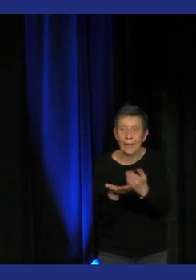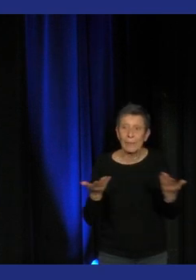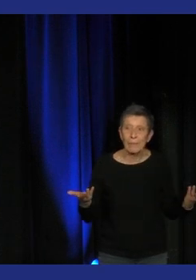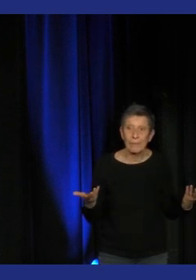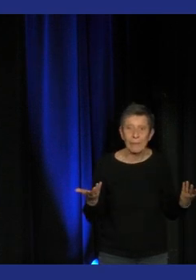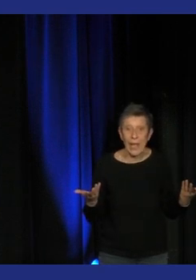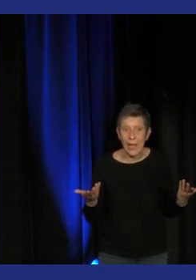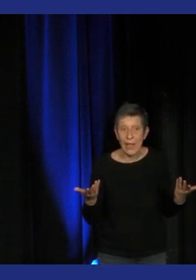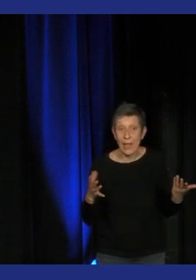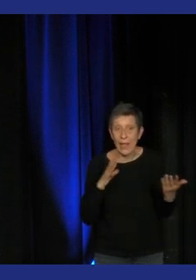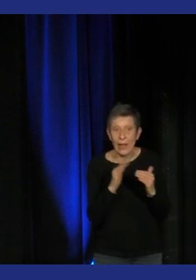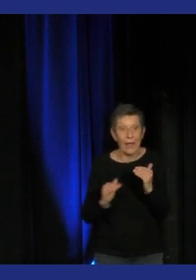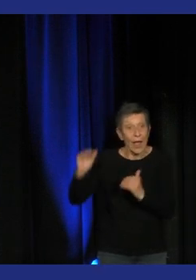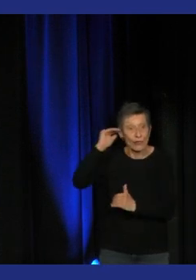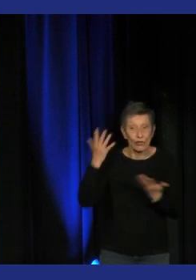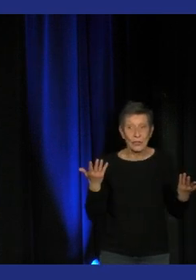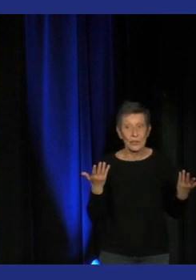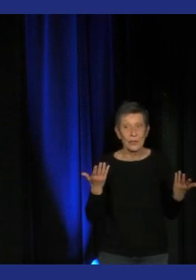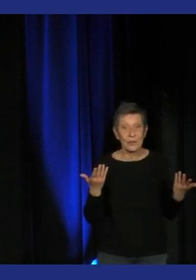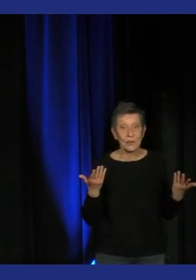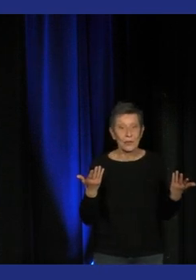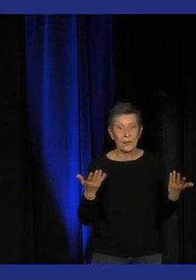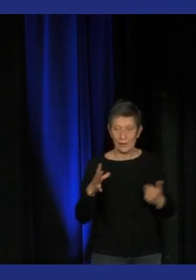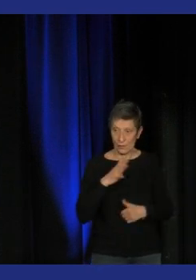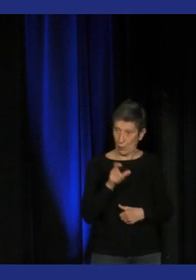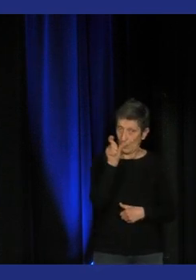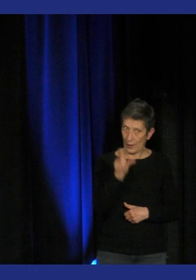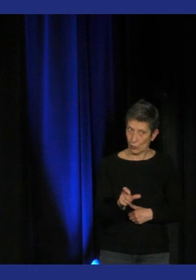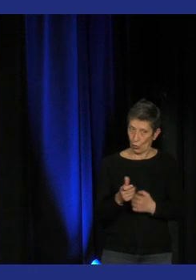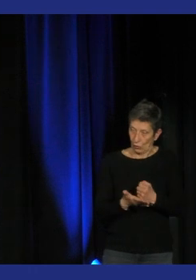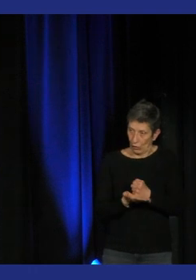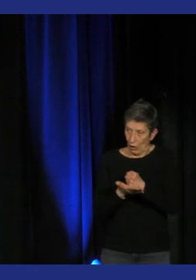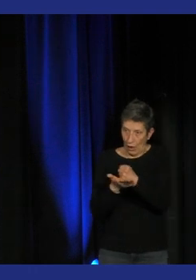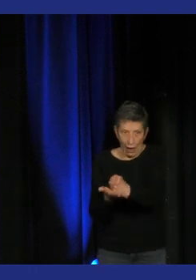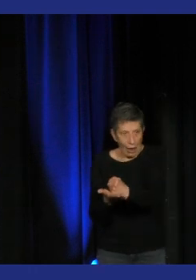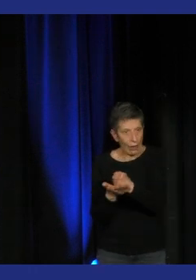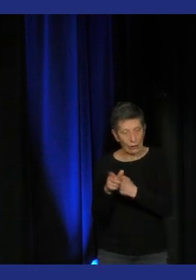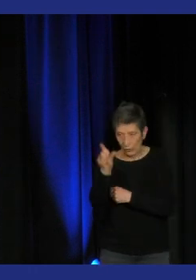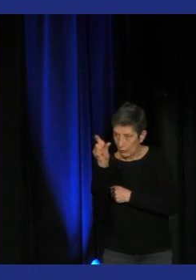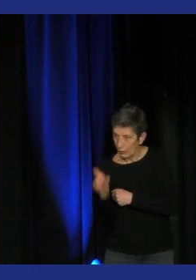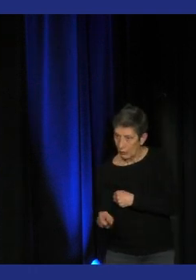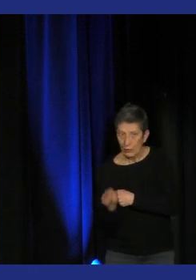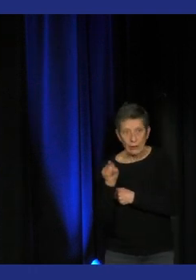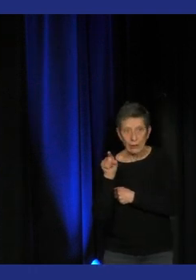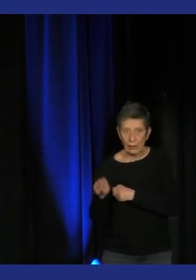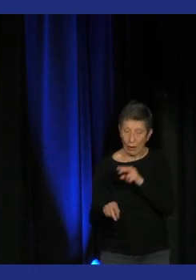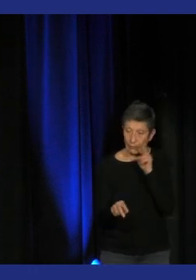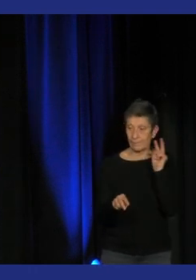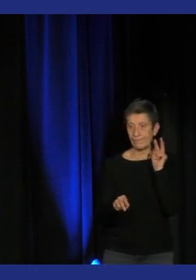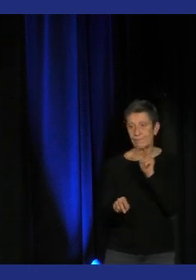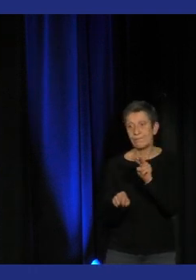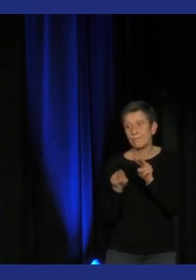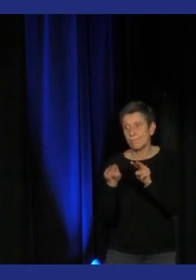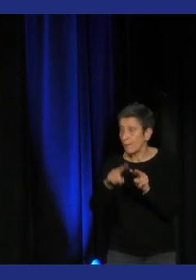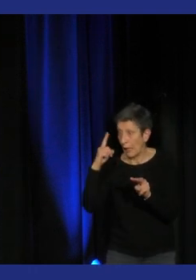comment dire, hiérarchisée en fait. C'est-à-dire une personne va apporter son aide à une autre personne qu'elle considère